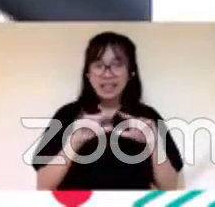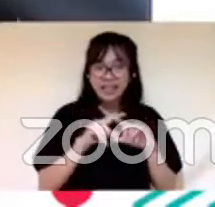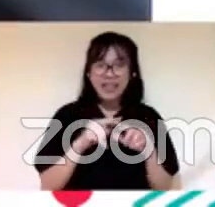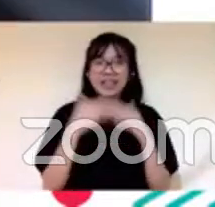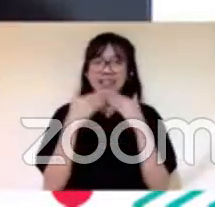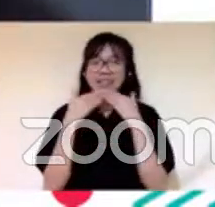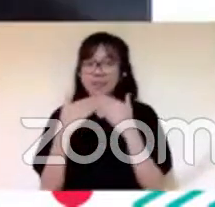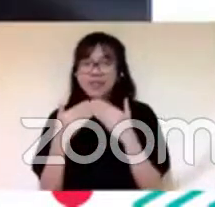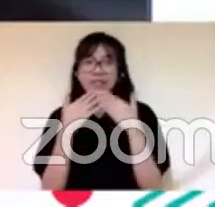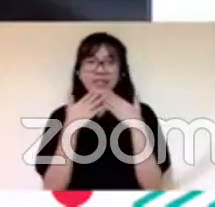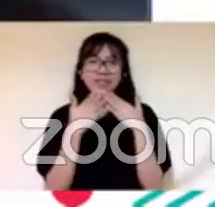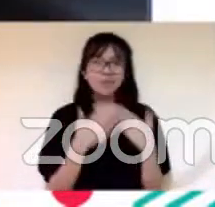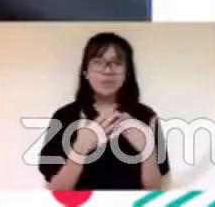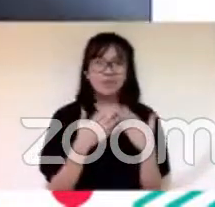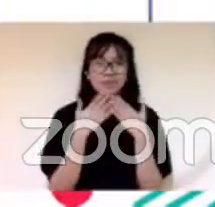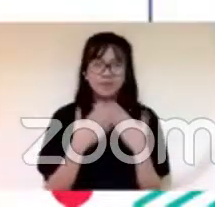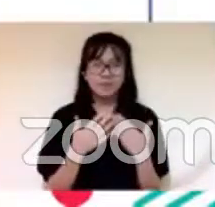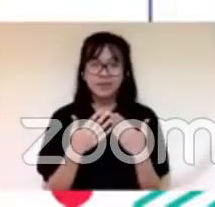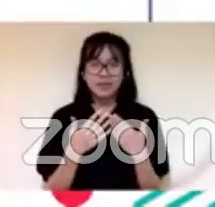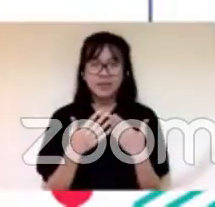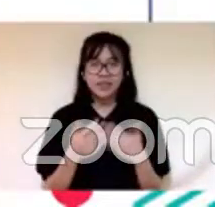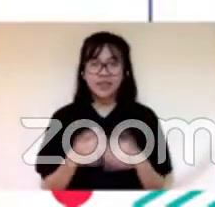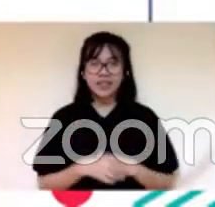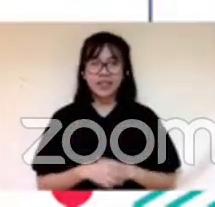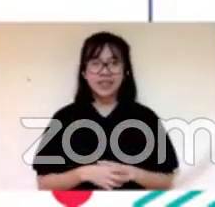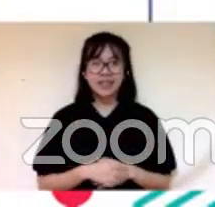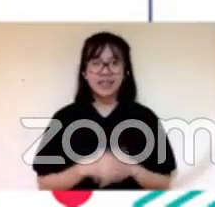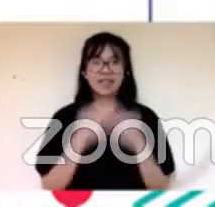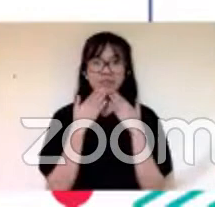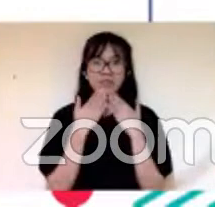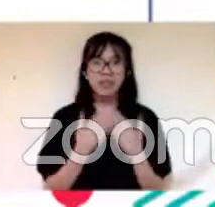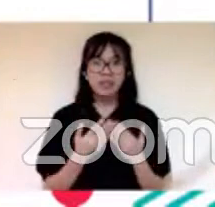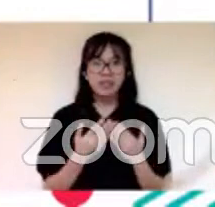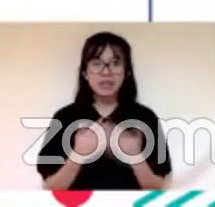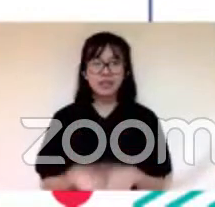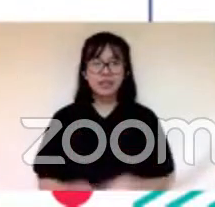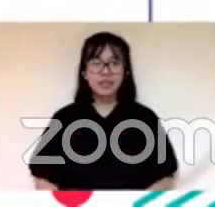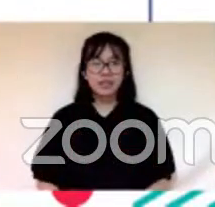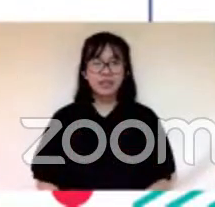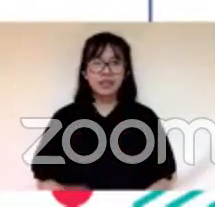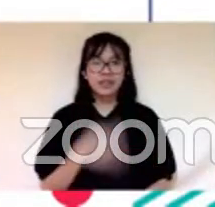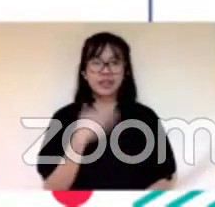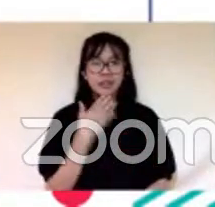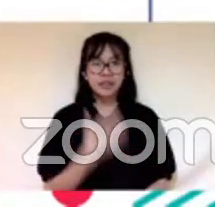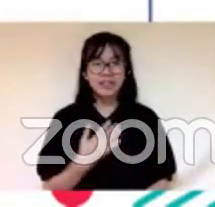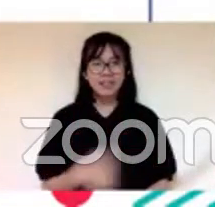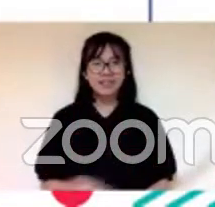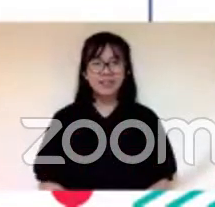Terima kasih semua. Bu Devi, terima kasih. Mbak Dea, terima kasih.